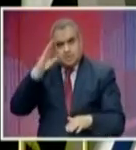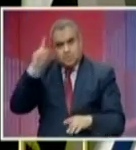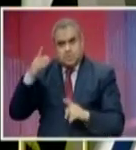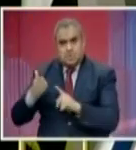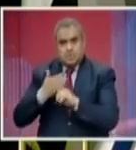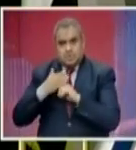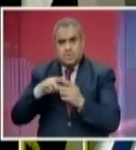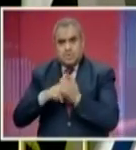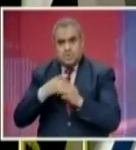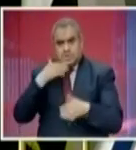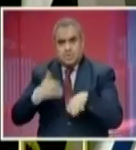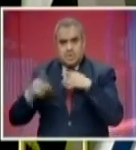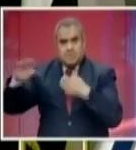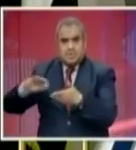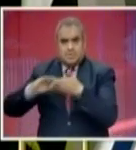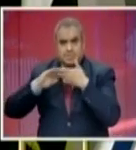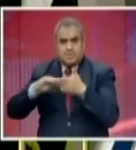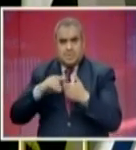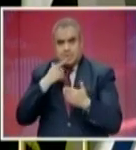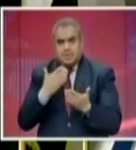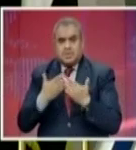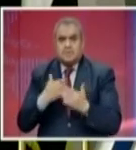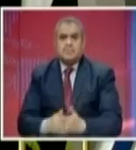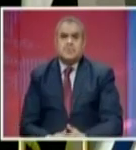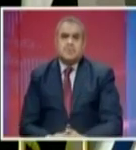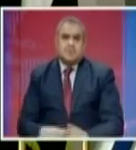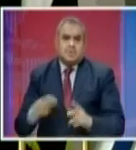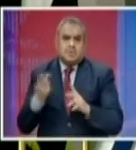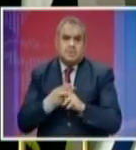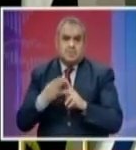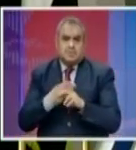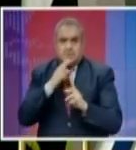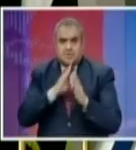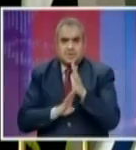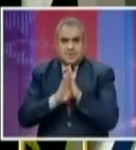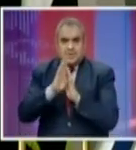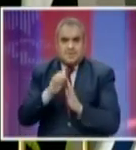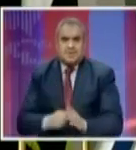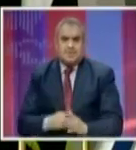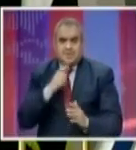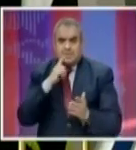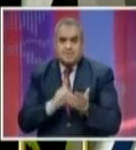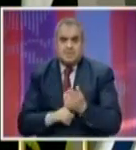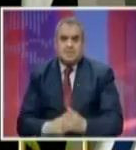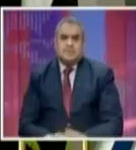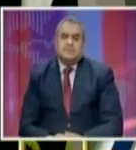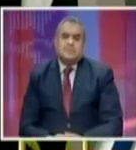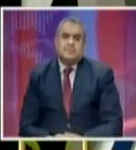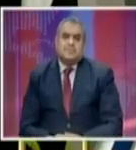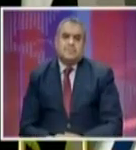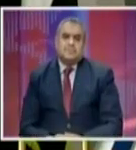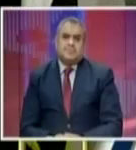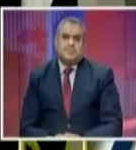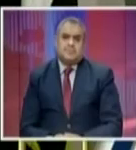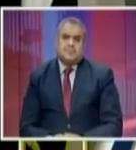انك تعرف تعمل كل حاجة، ولا اقولك ساعة مستحيل، مش هتعرف،